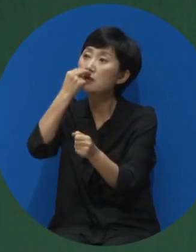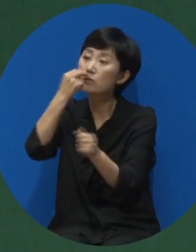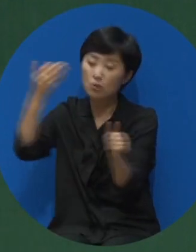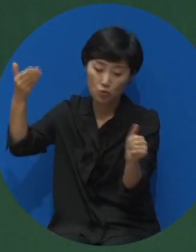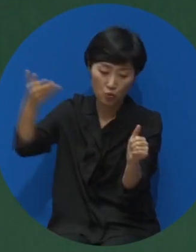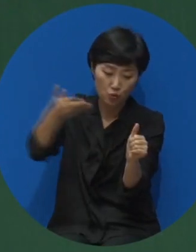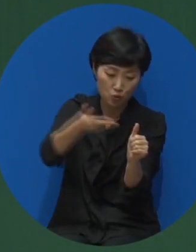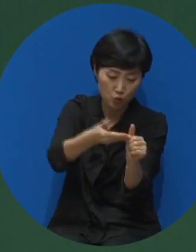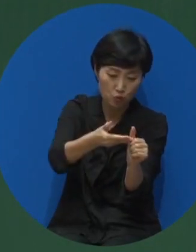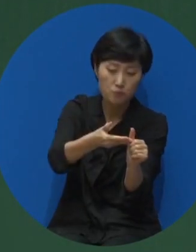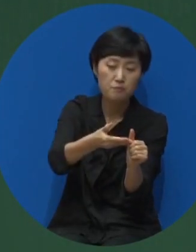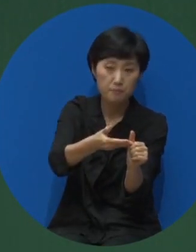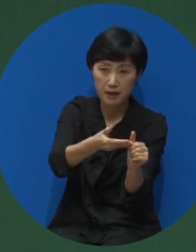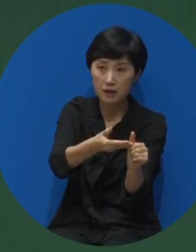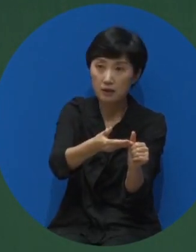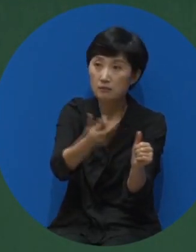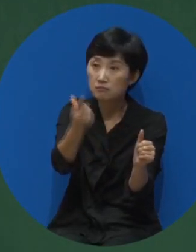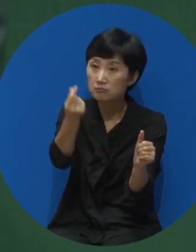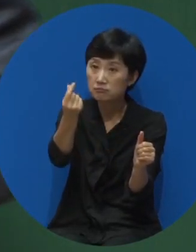神が人間だけに神の形を植え付けてくださいました。